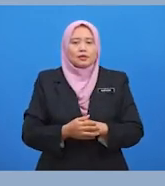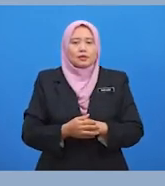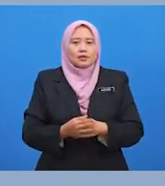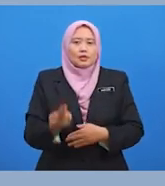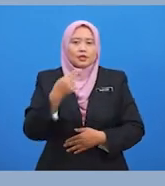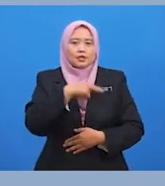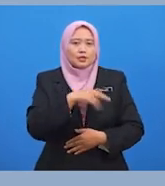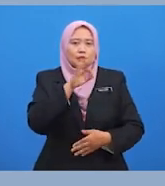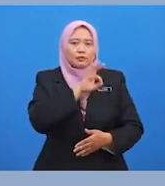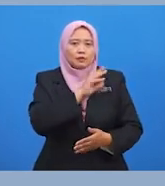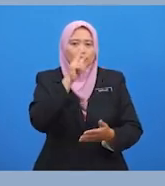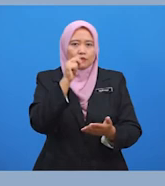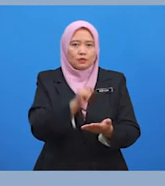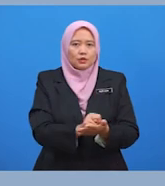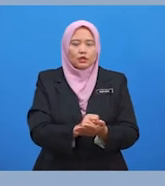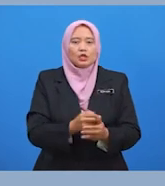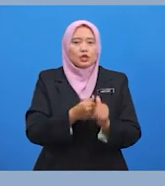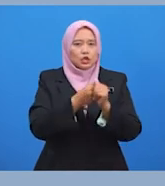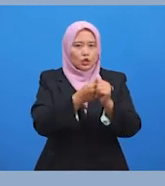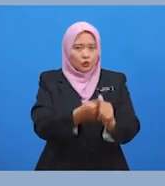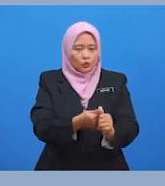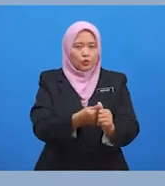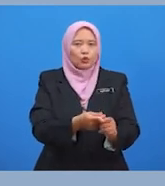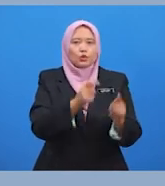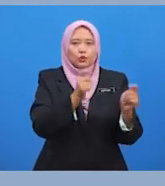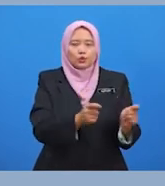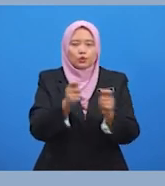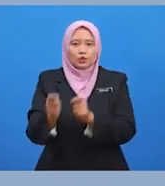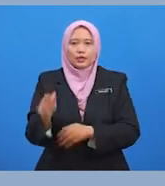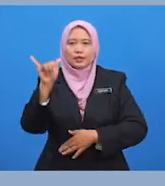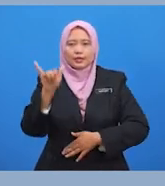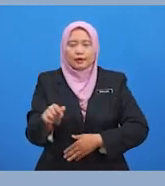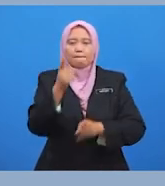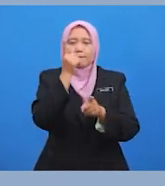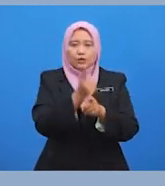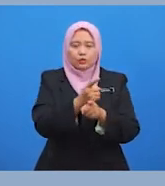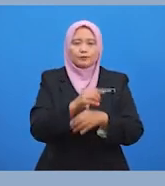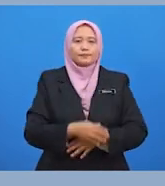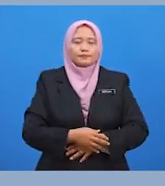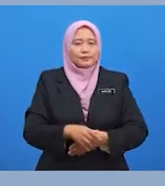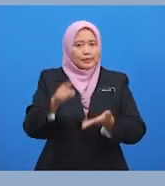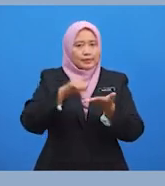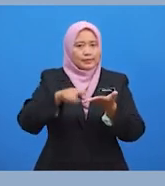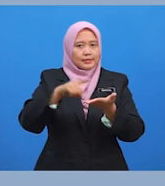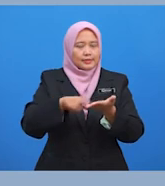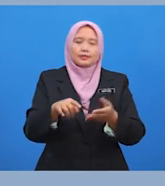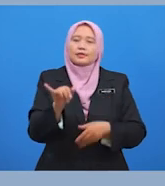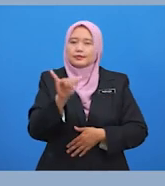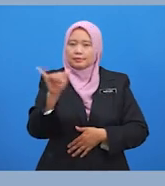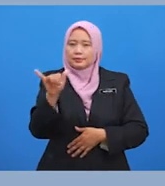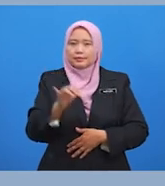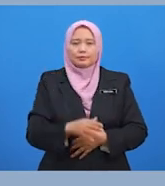mengikut turutan yang betul. Mari kita semak jawapan bersama-sama.